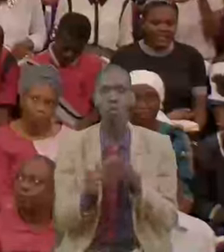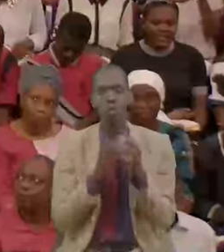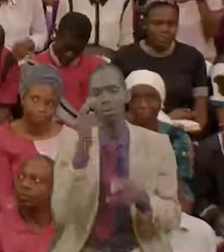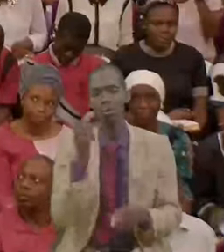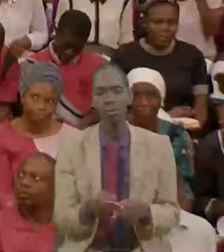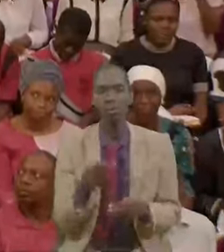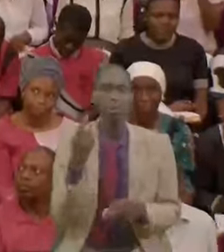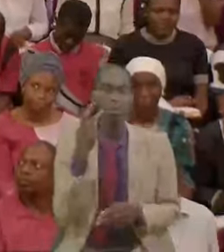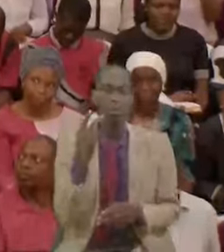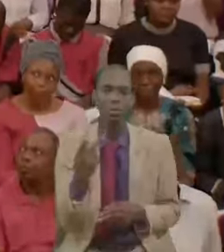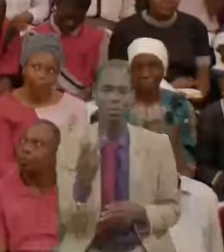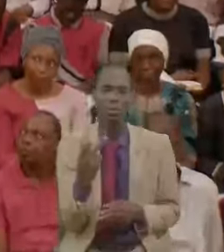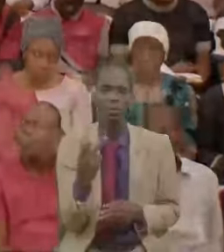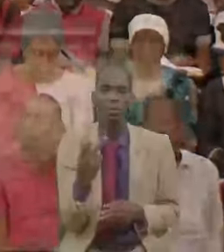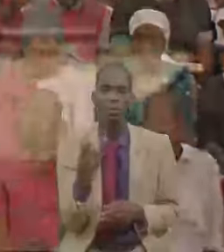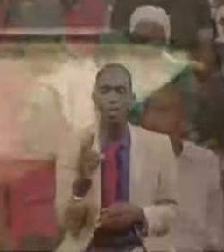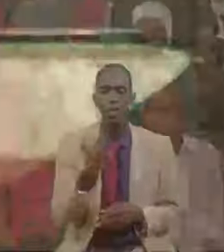Voir ceci,